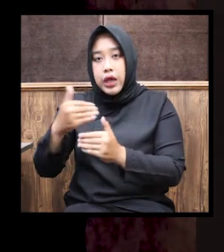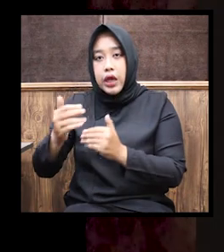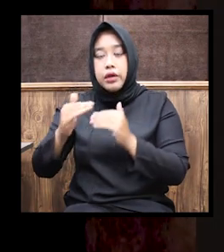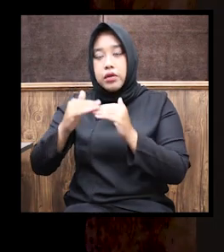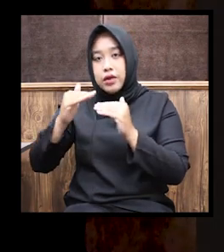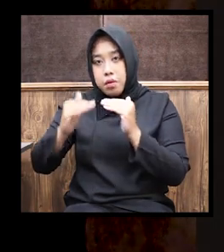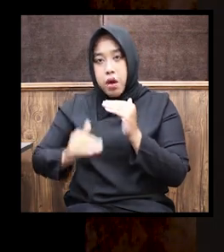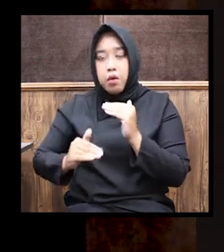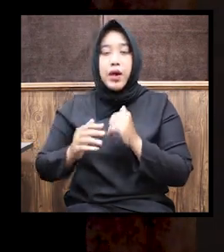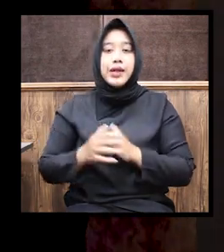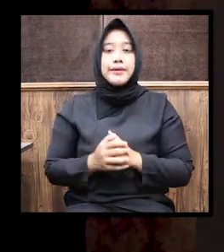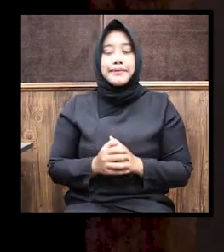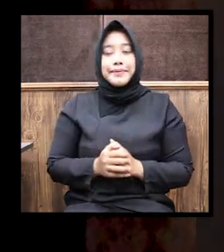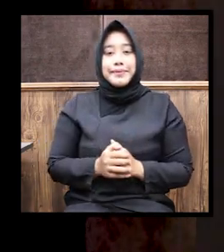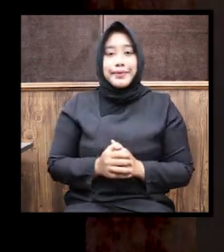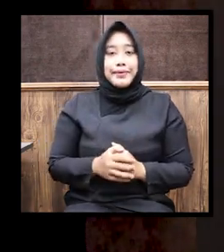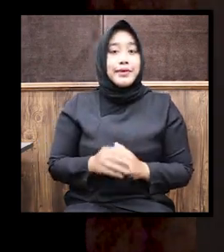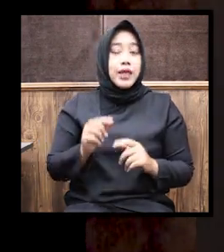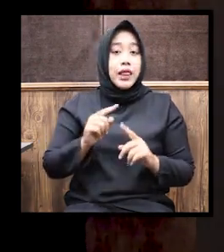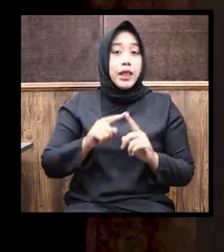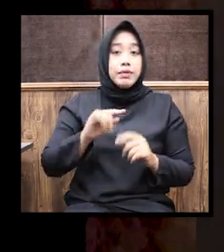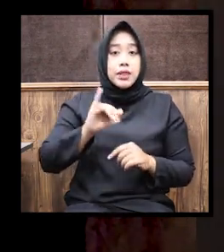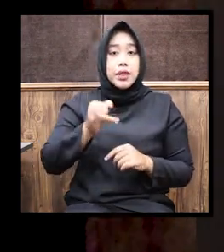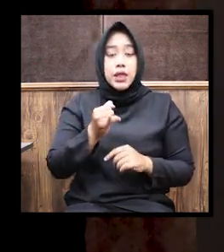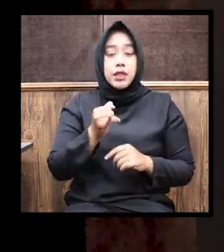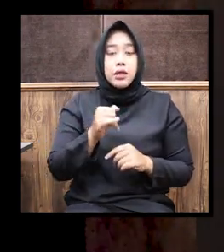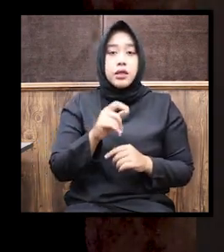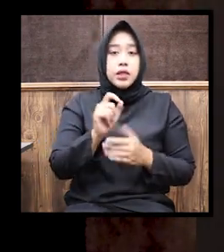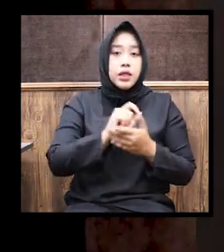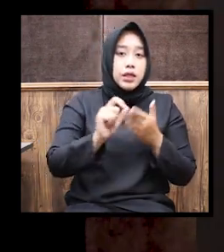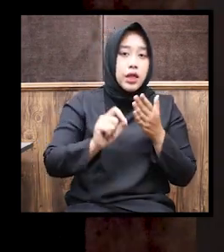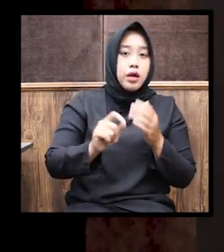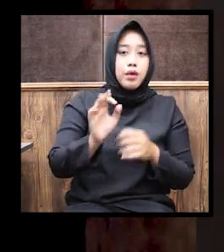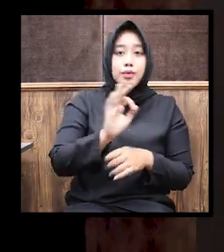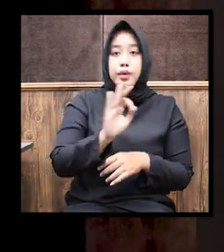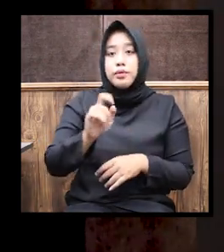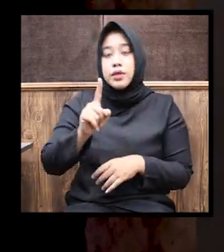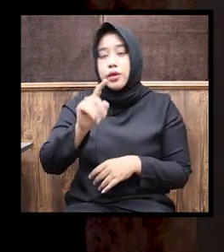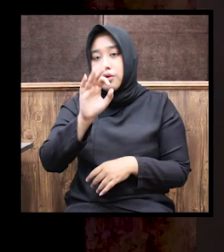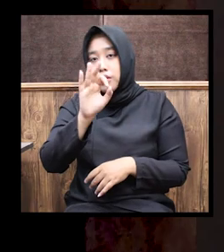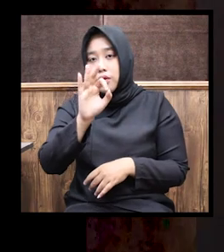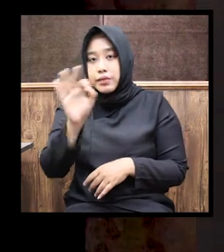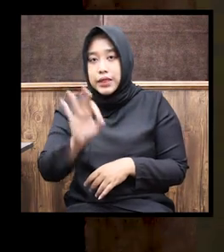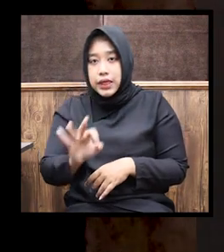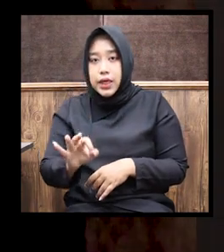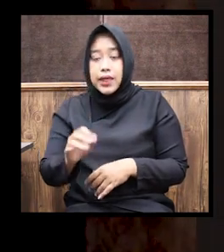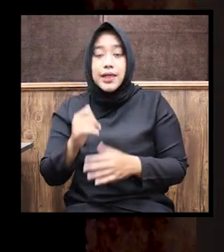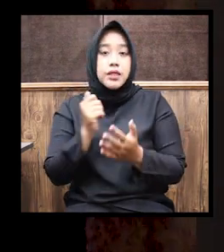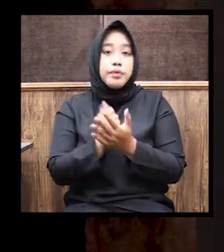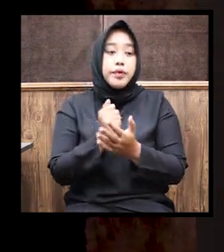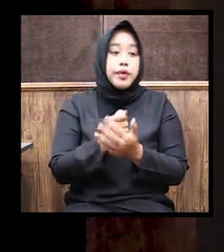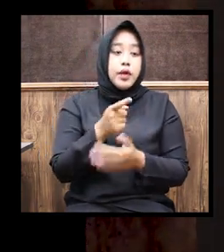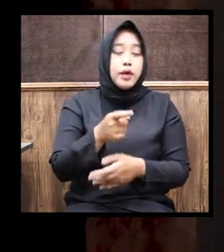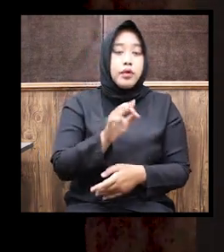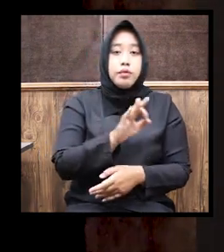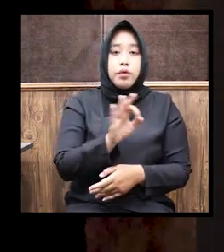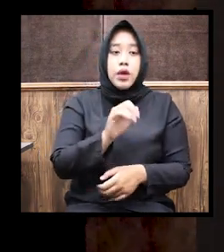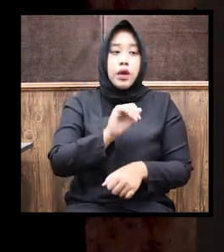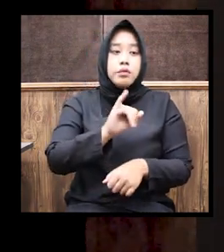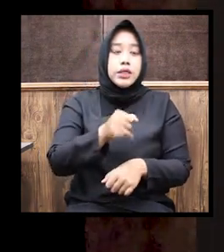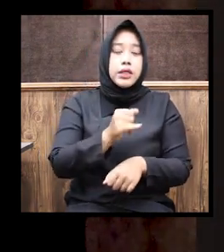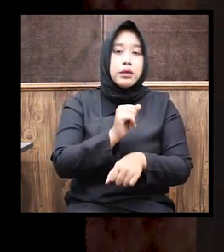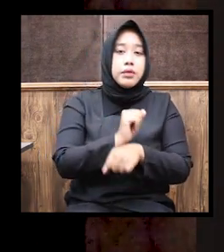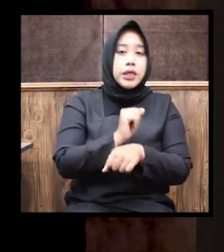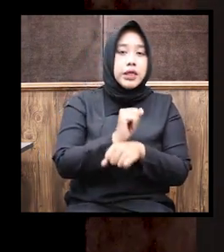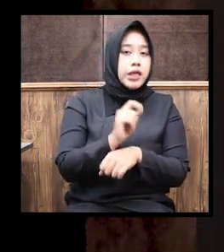yang menj catatan kita 1% ataupun tidak belum 1% Ini bukan menjadi pekerjaan yang